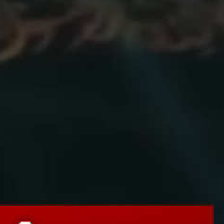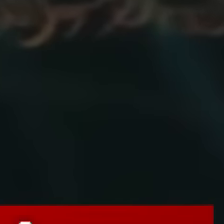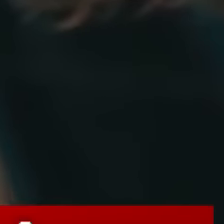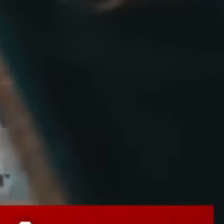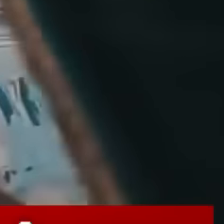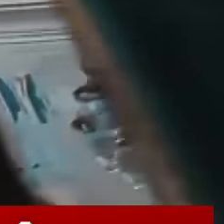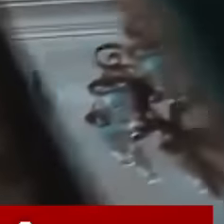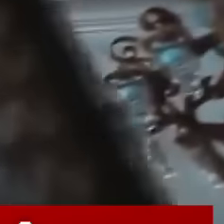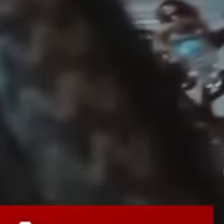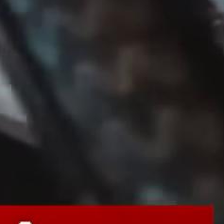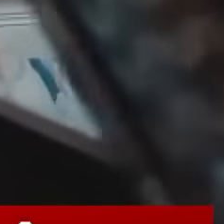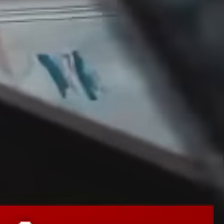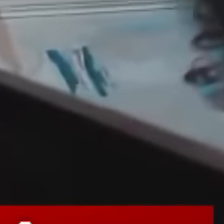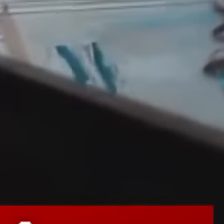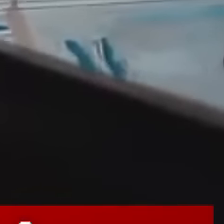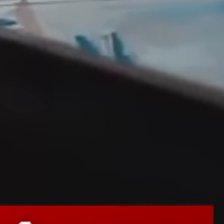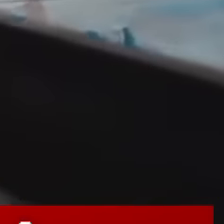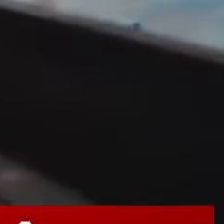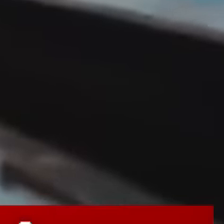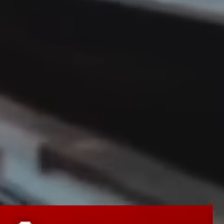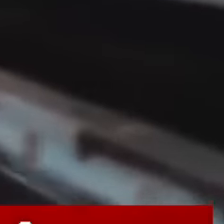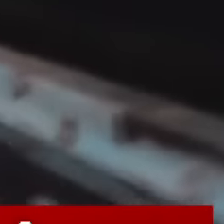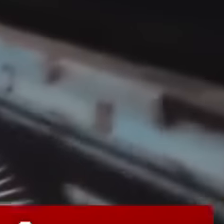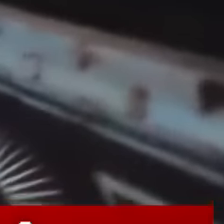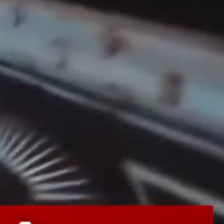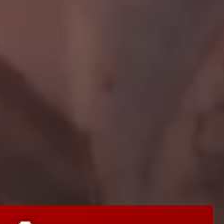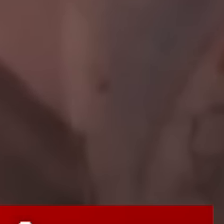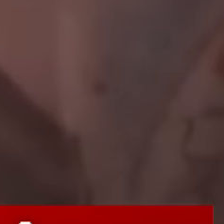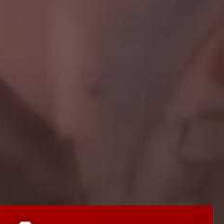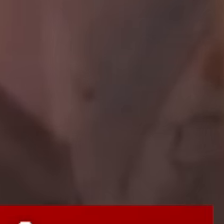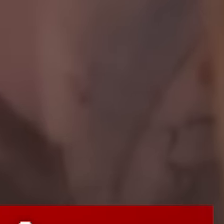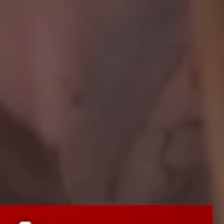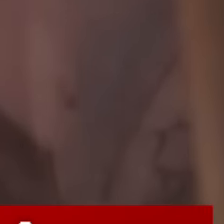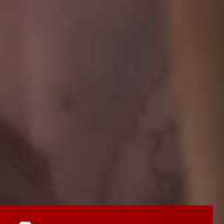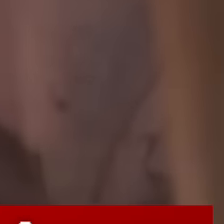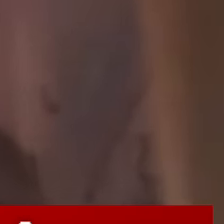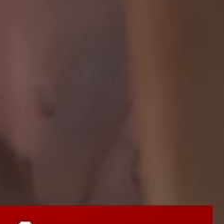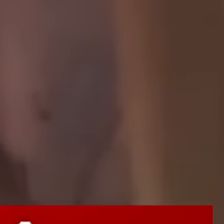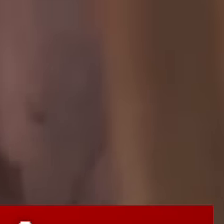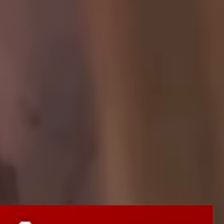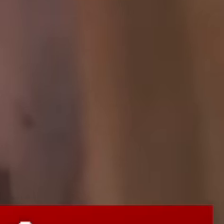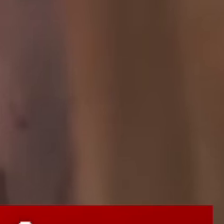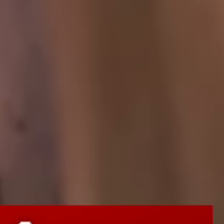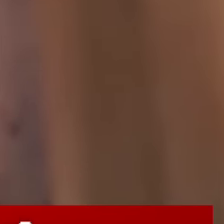Resulullah. Eşhedü enne Muhammeden Resulullah.